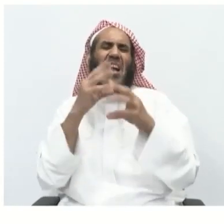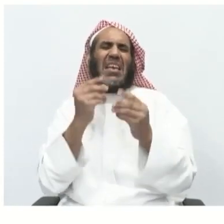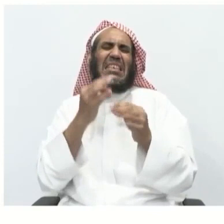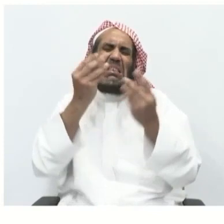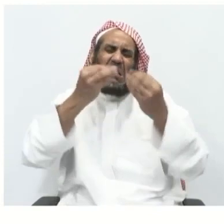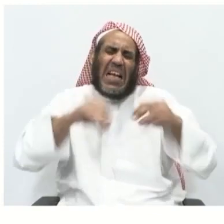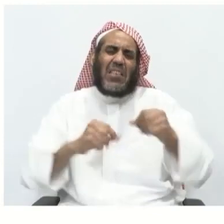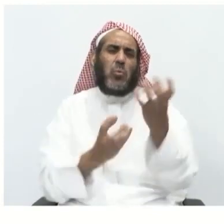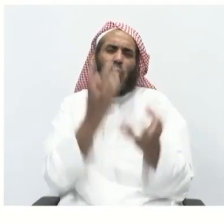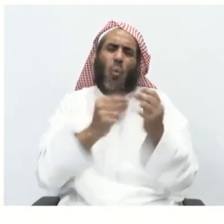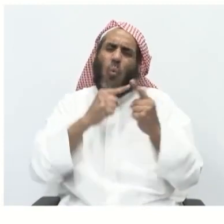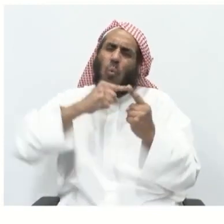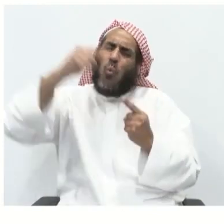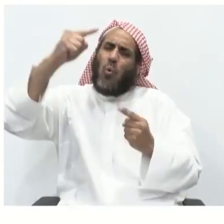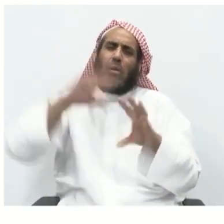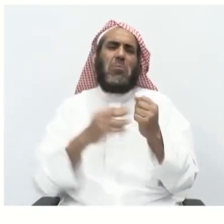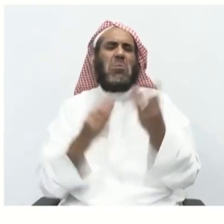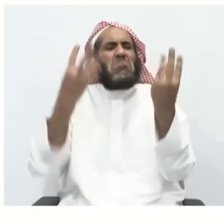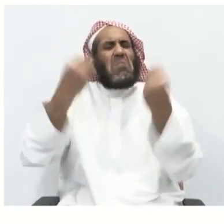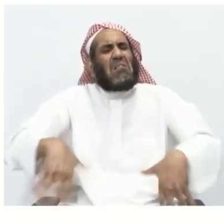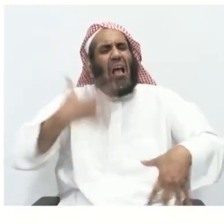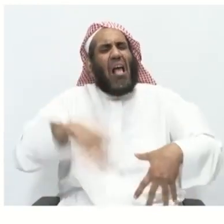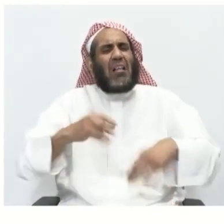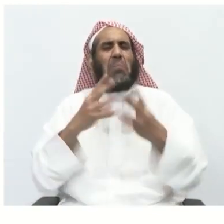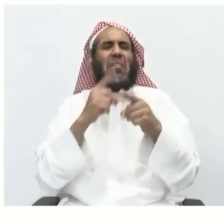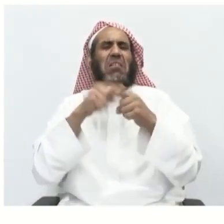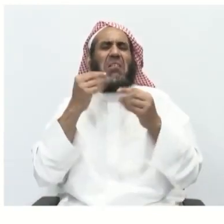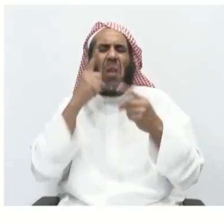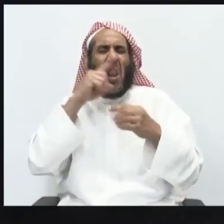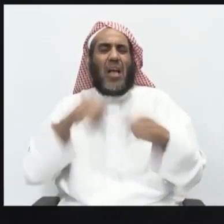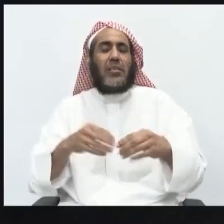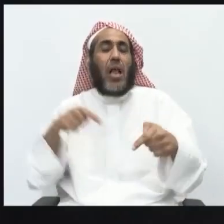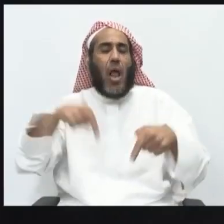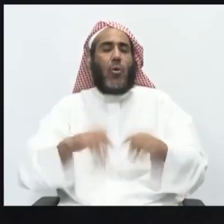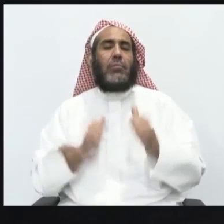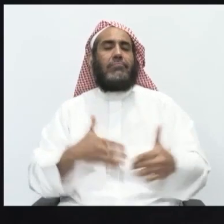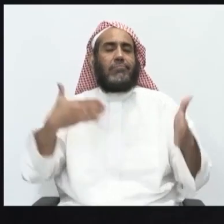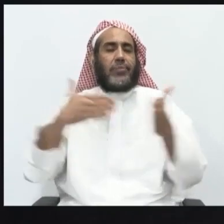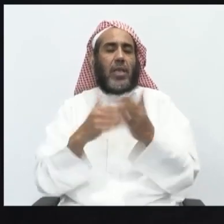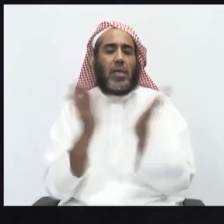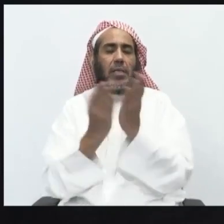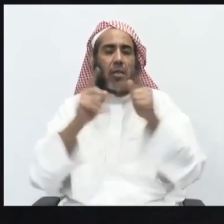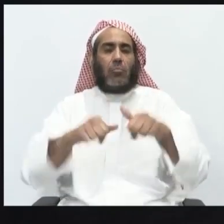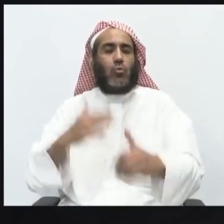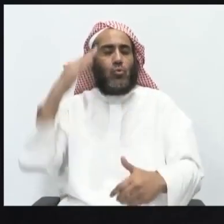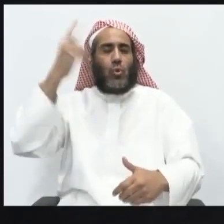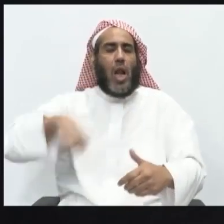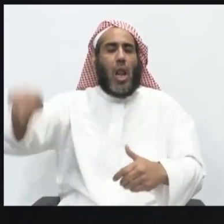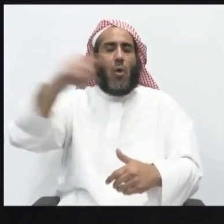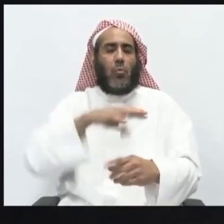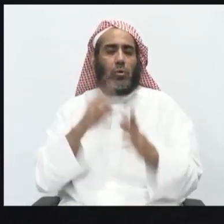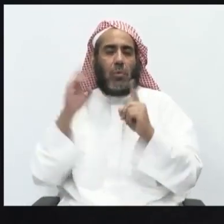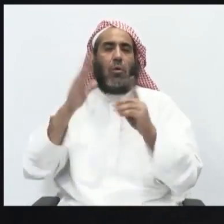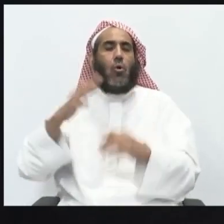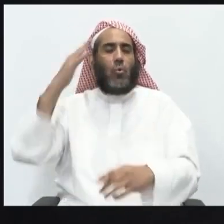التاكسد الى سخنه كثيرا من الممكن خساره بعض النحاس انها طلاب بنصر لنهايه درسنا لهذا اليوم شكرا لكم لحسن